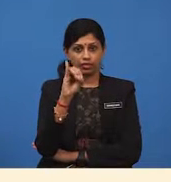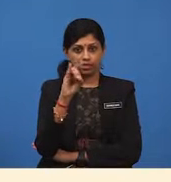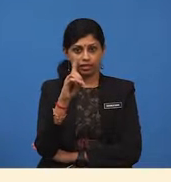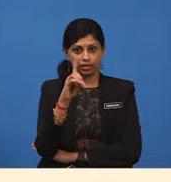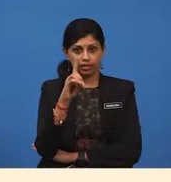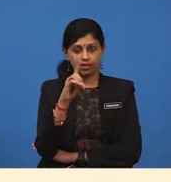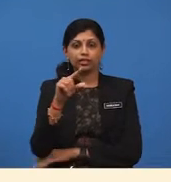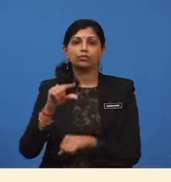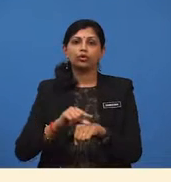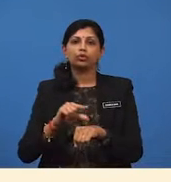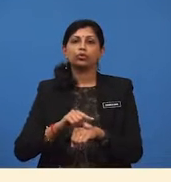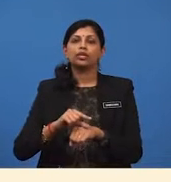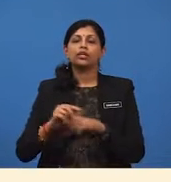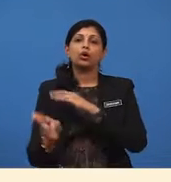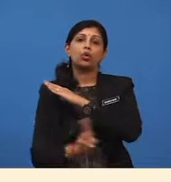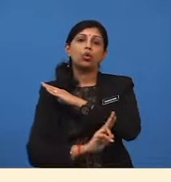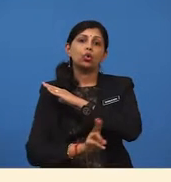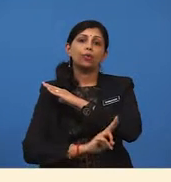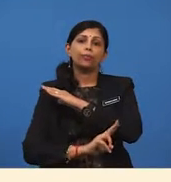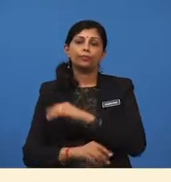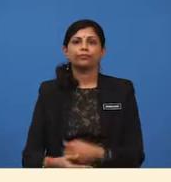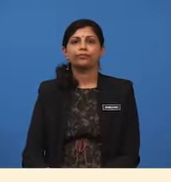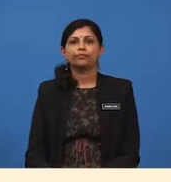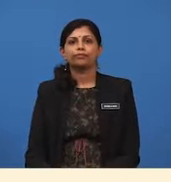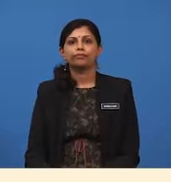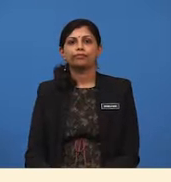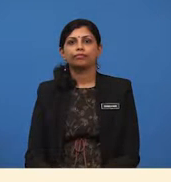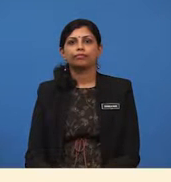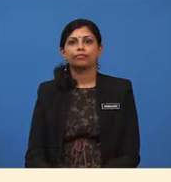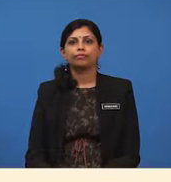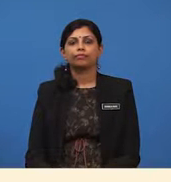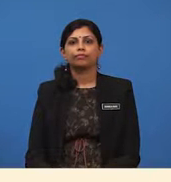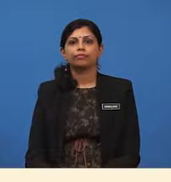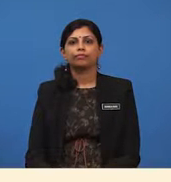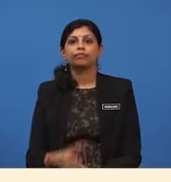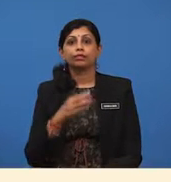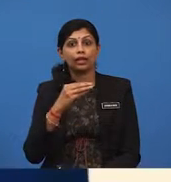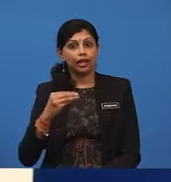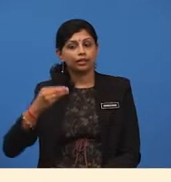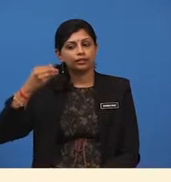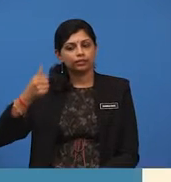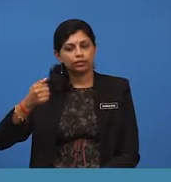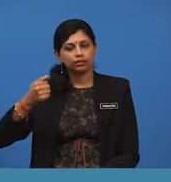hukum Lenz dan petua genggaman tangan kanan.